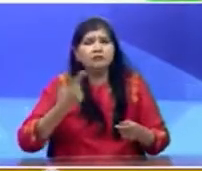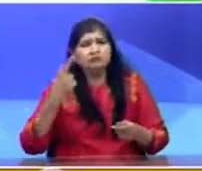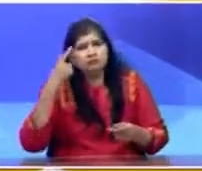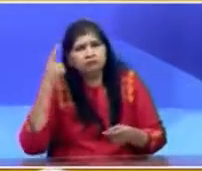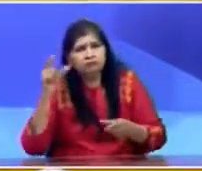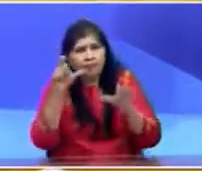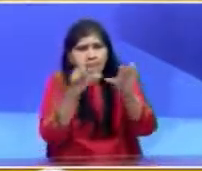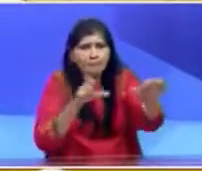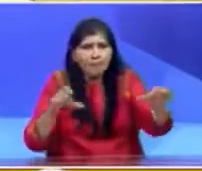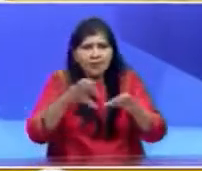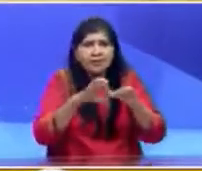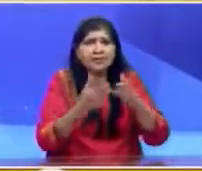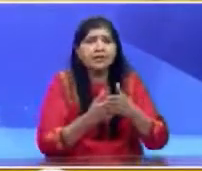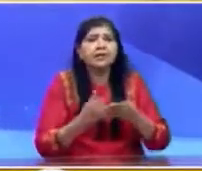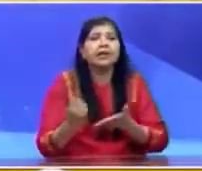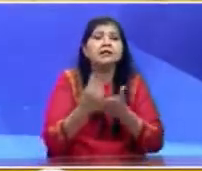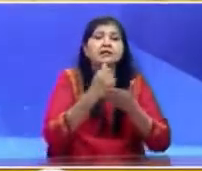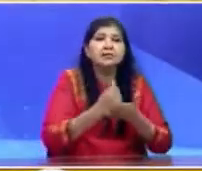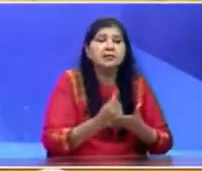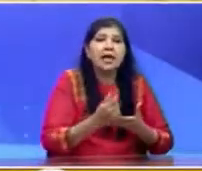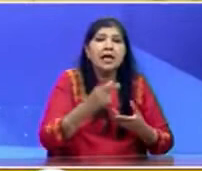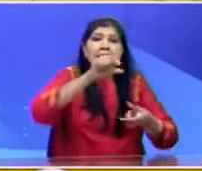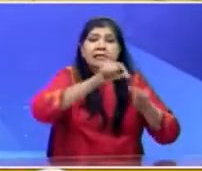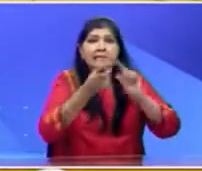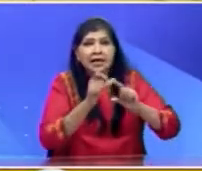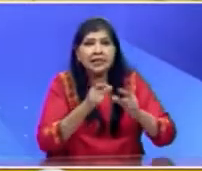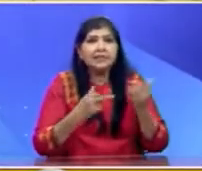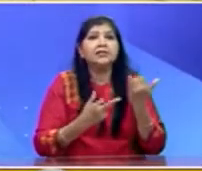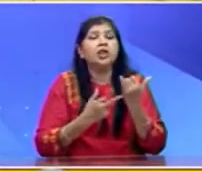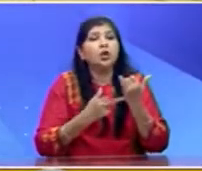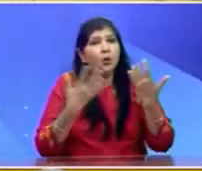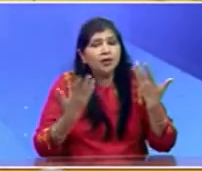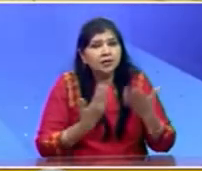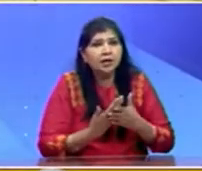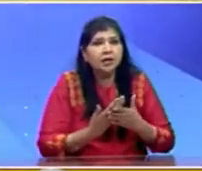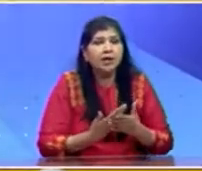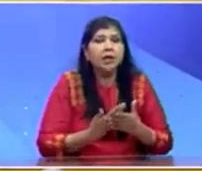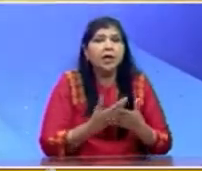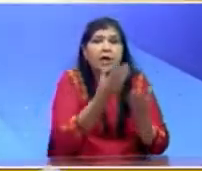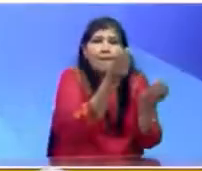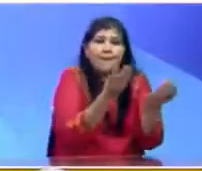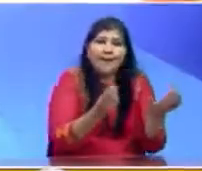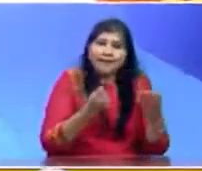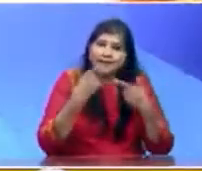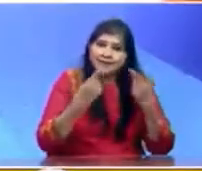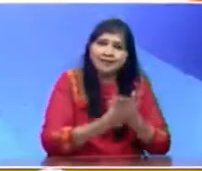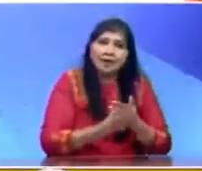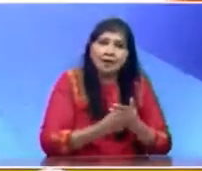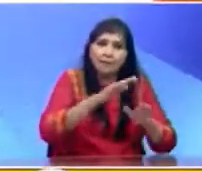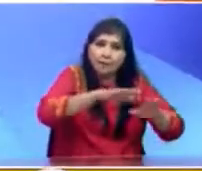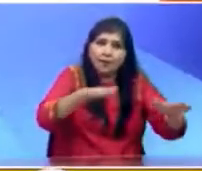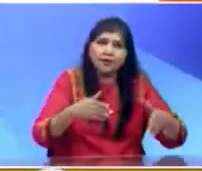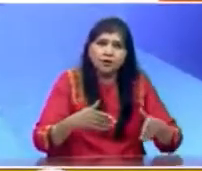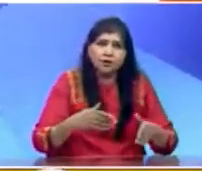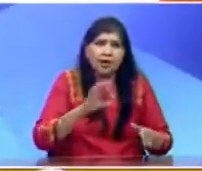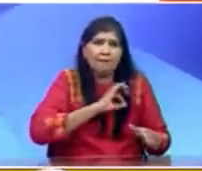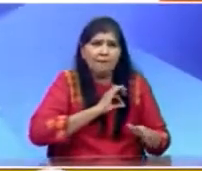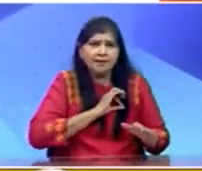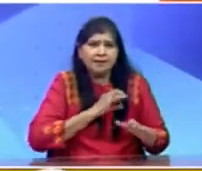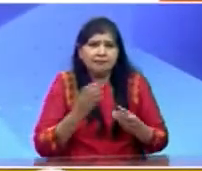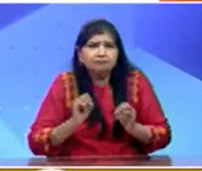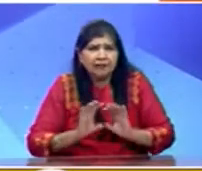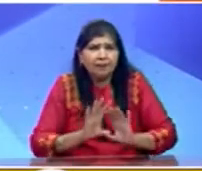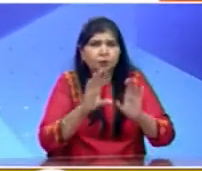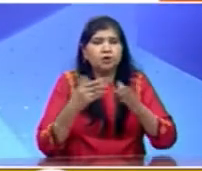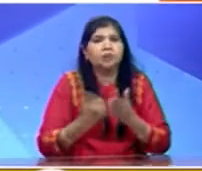के जरिए साइंस, टेक्नोलॉजी और मैथ्स में बच्चों की दिलचस्पी बढ़ाने में जुटी